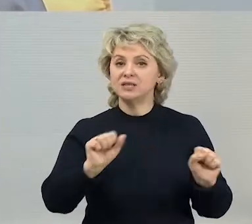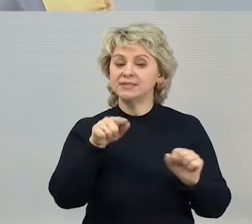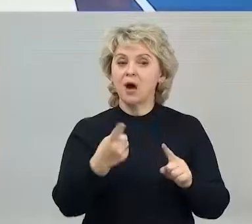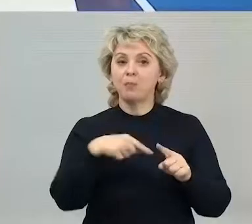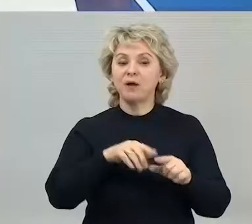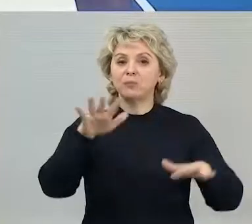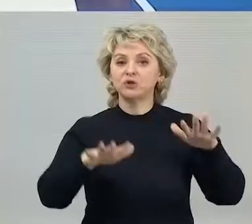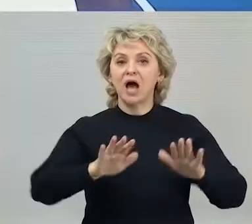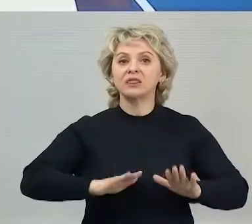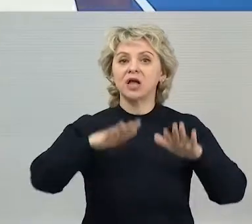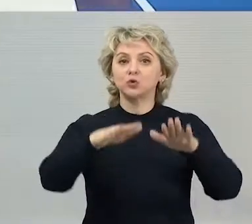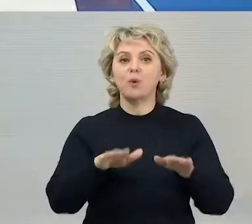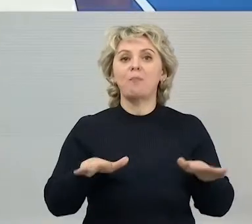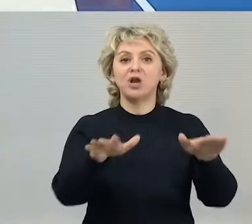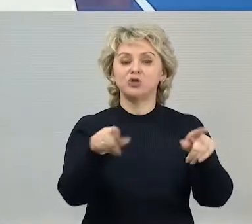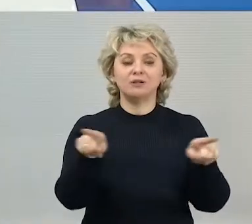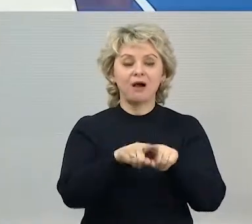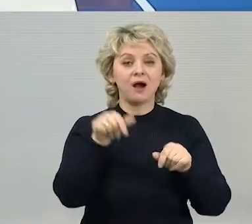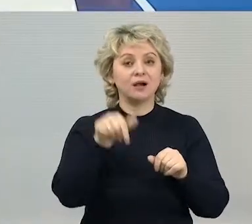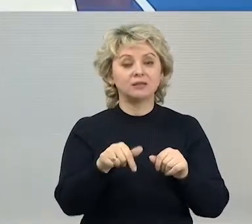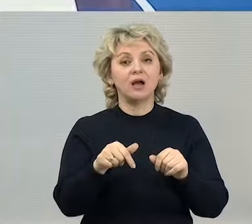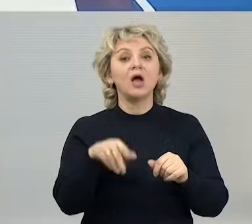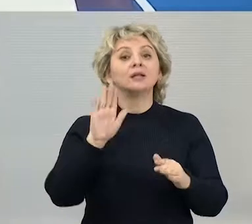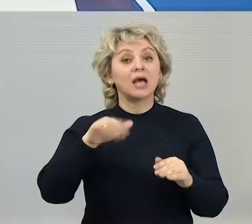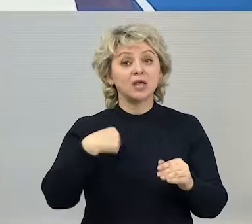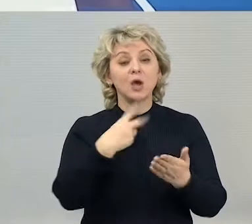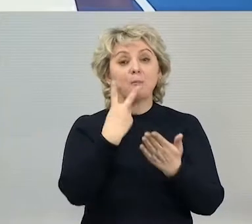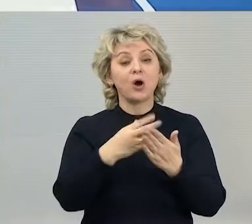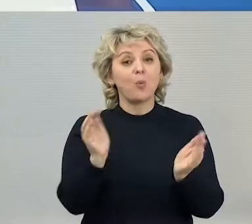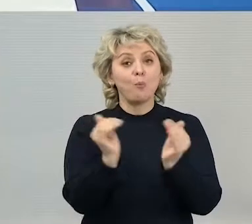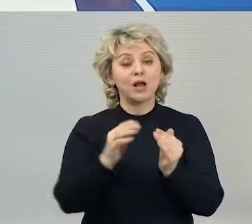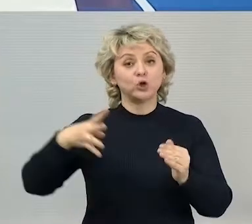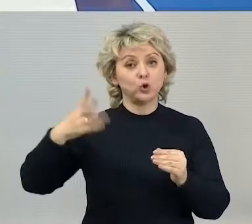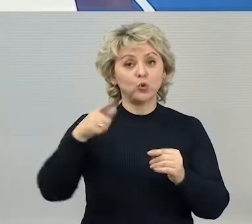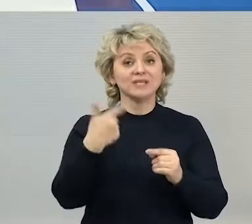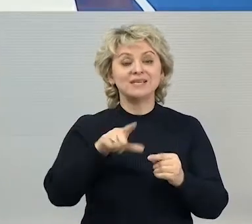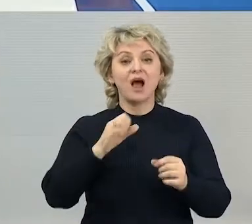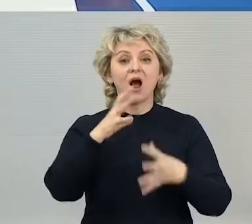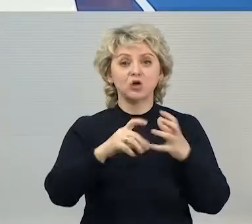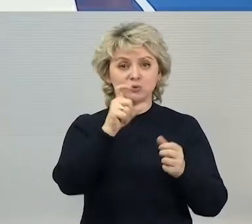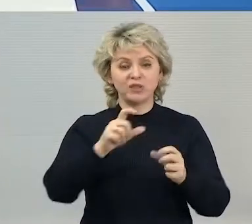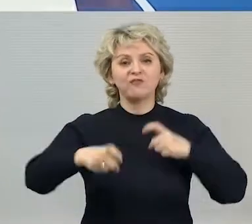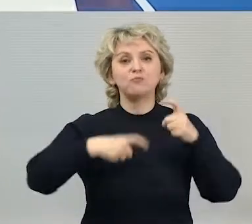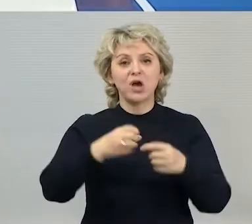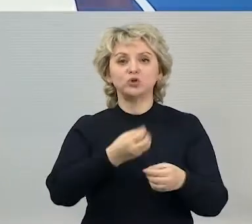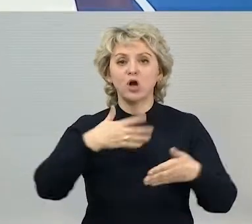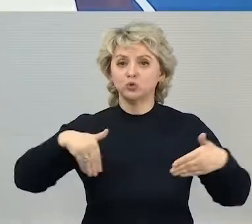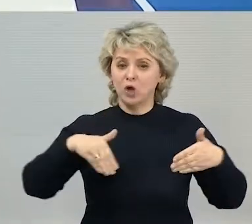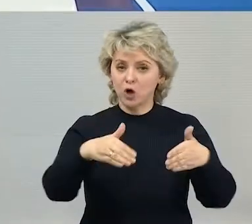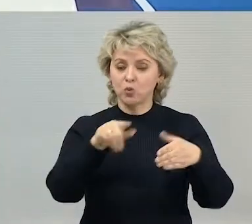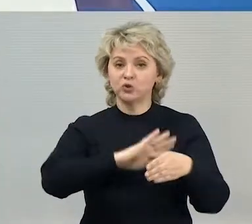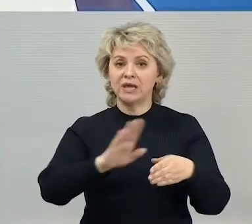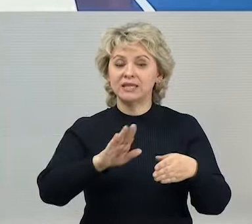что невесомости оттолкнулся и полетел, как ты побежишь. Ну, да, да. И тогда я им показываю маленький ролик, где космонавты бегают хорошо, по дорожке